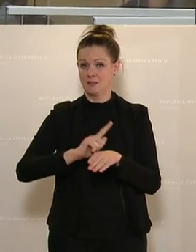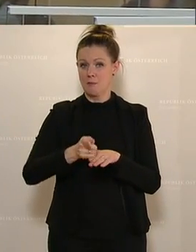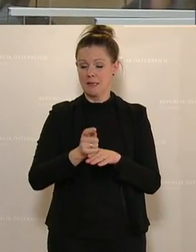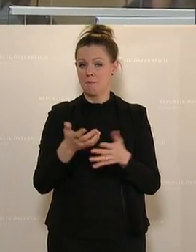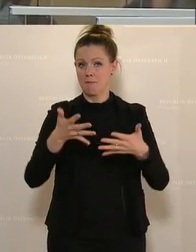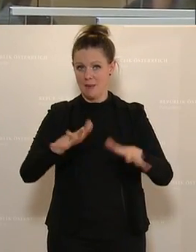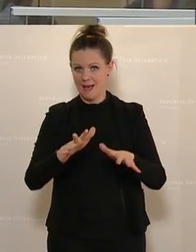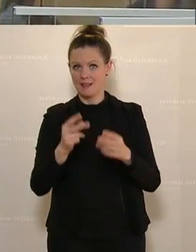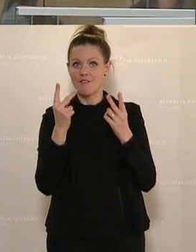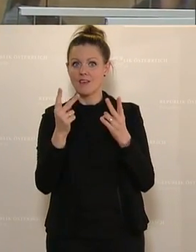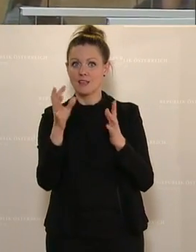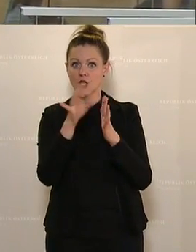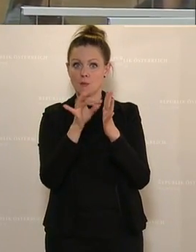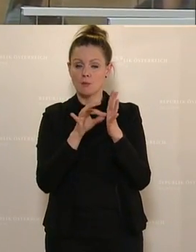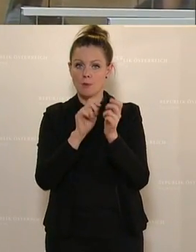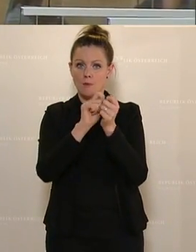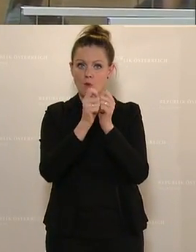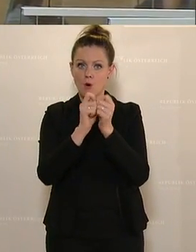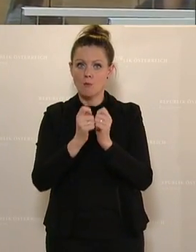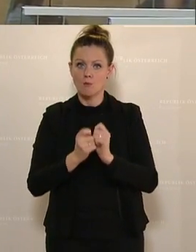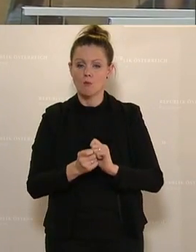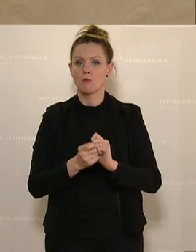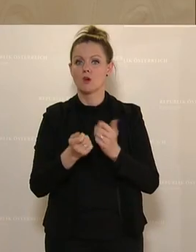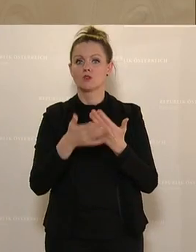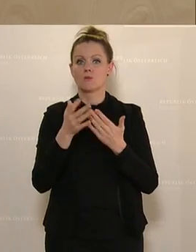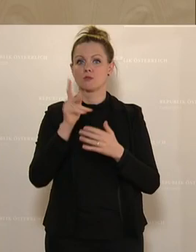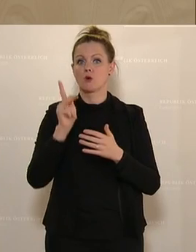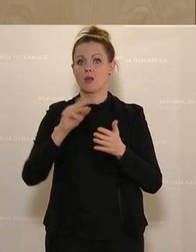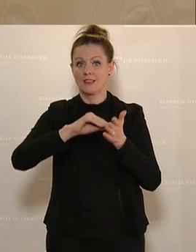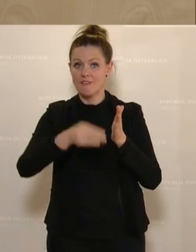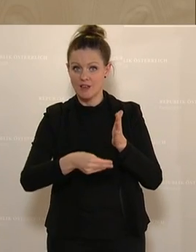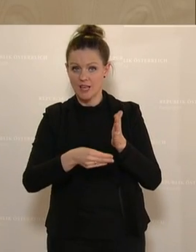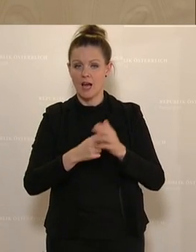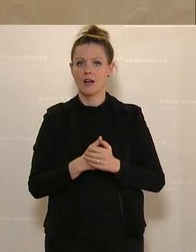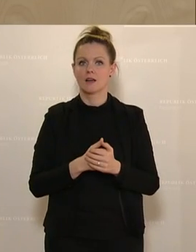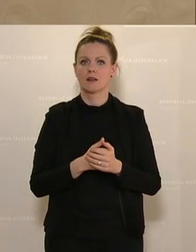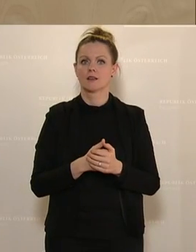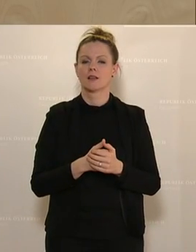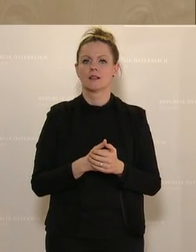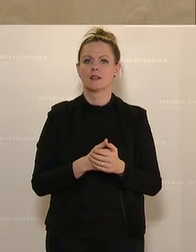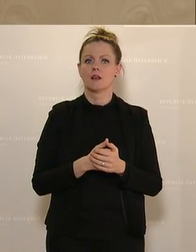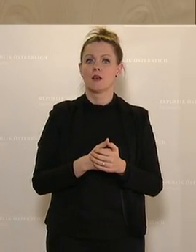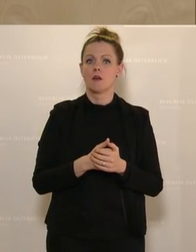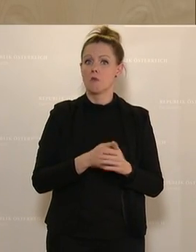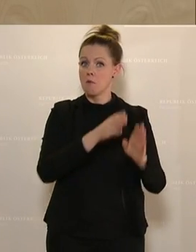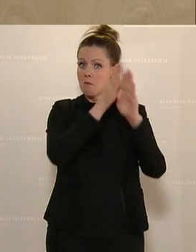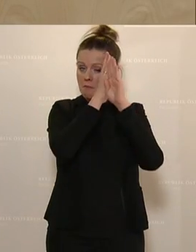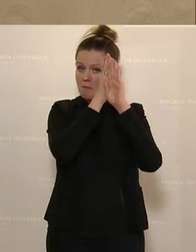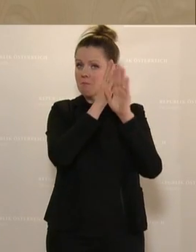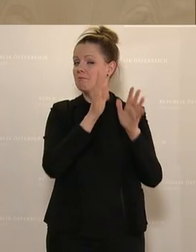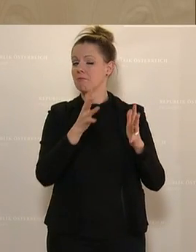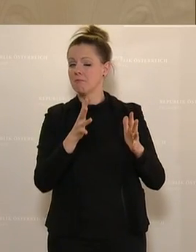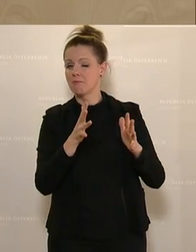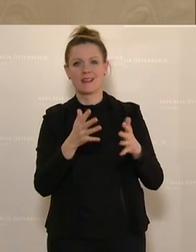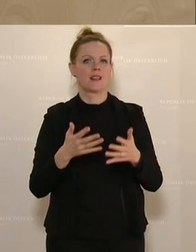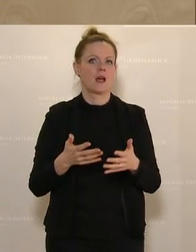waren, wichtige Punkte zu verändern, angesprochen der Kollektivvertrag. Wir werden weiterhin nicht wegschauen, wenn in dem Bereich